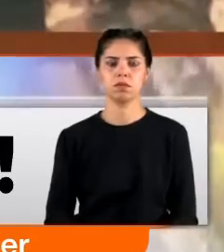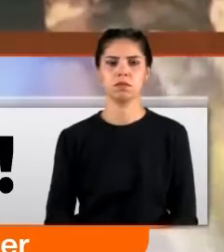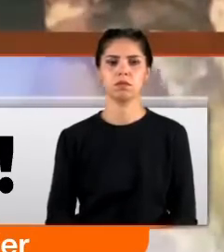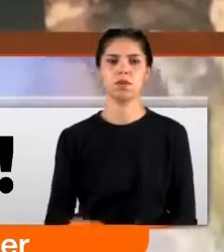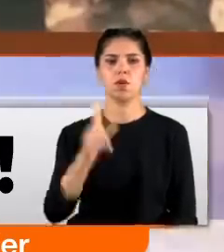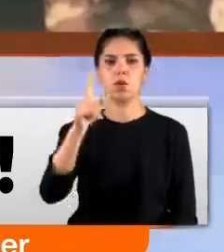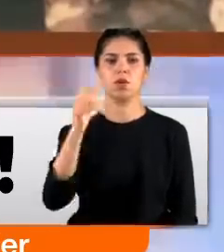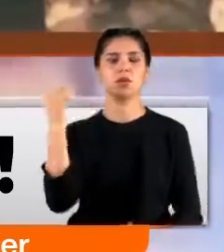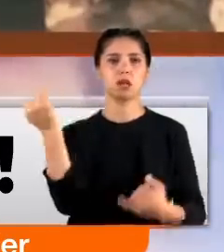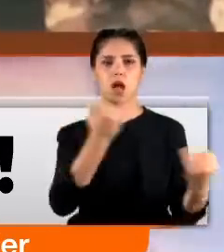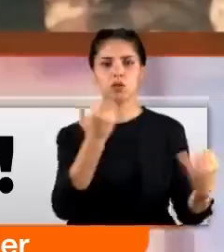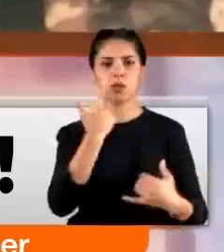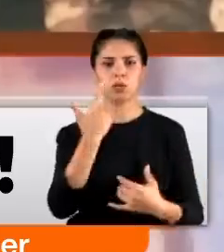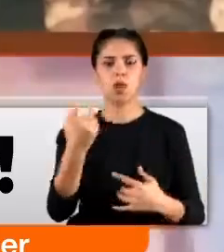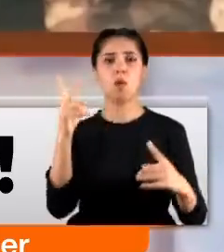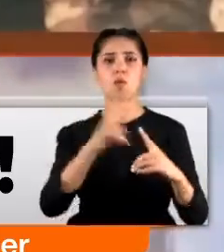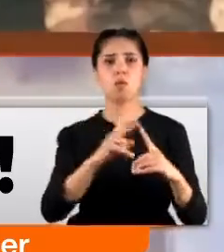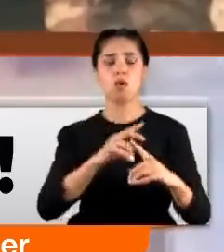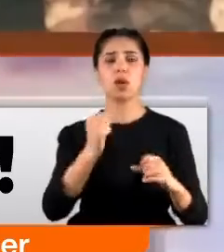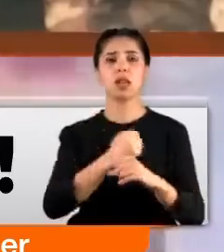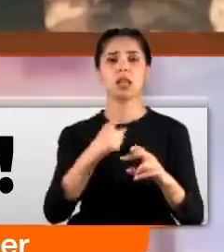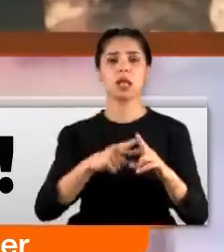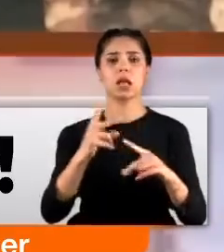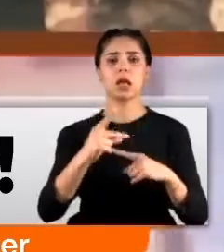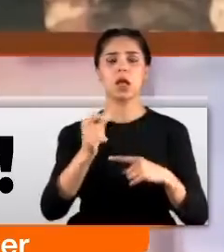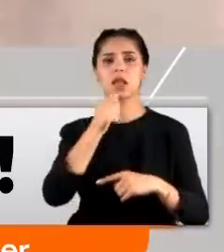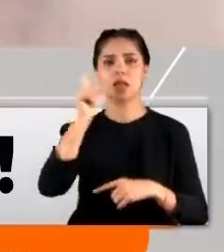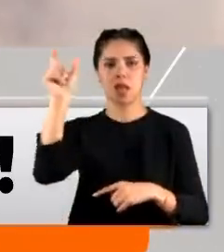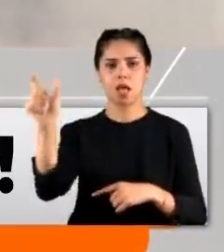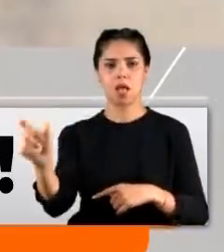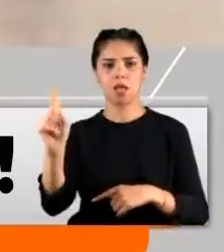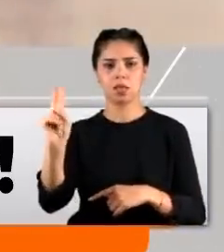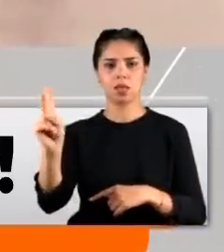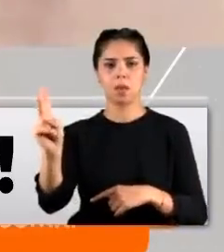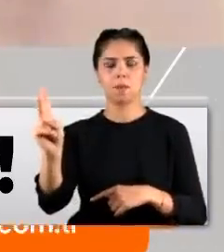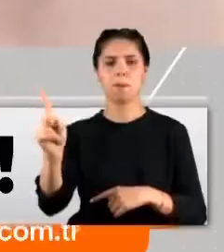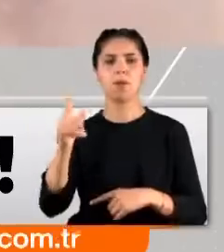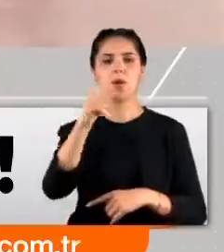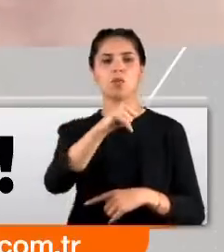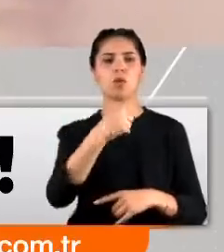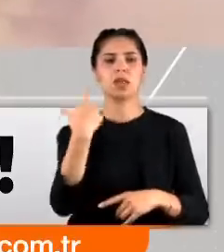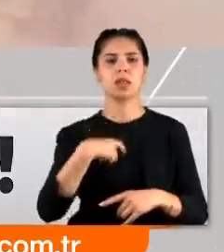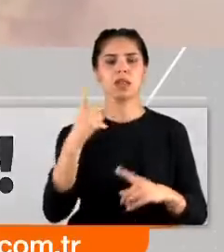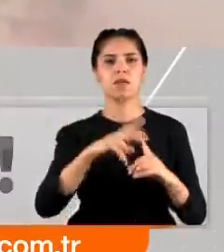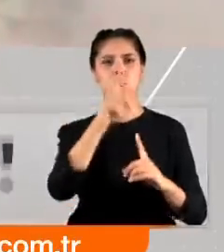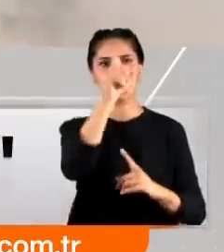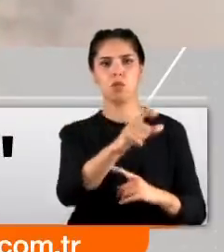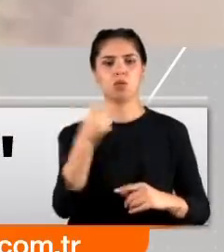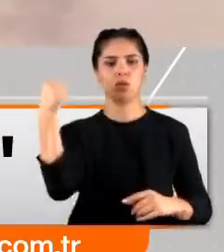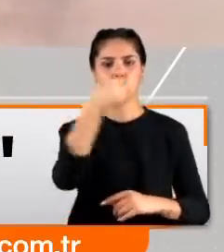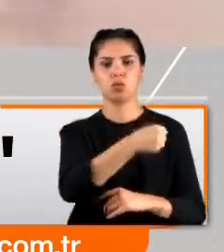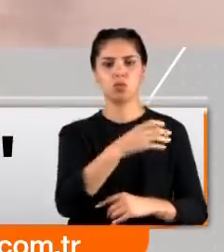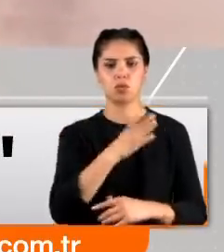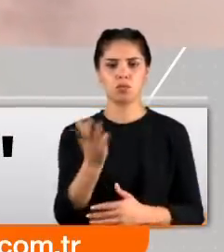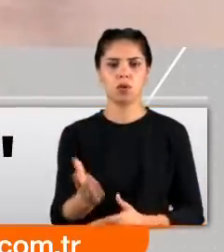Yaşanan o arbedede polis gazisi Gökhan Yağmur sivil polise yumruk attı. Polis dövdün diyor. Ben polis dövmedim. Resmi